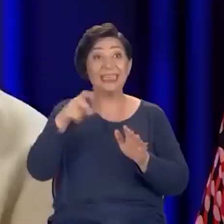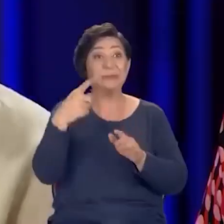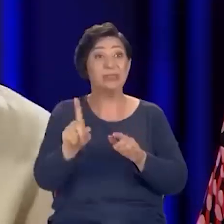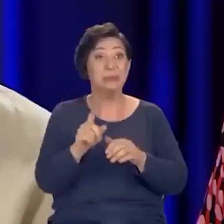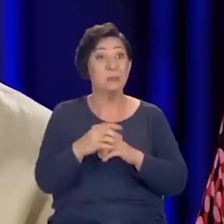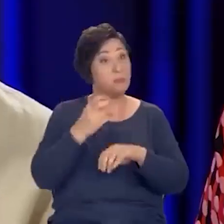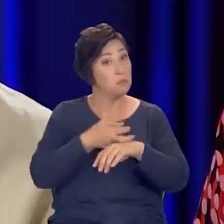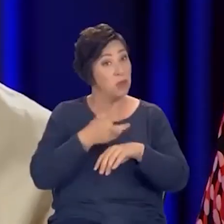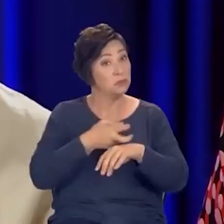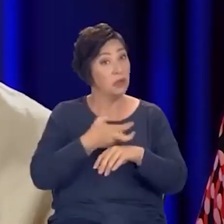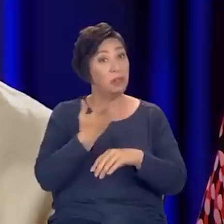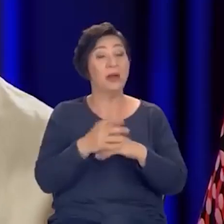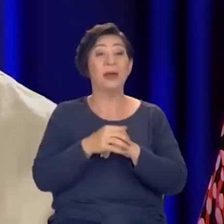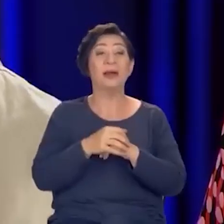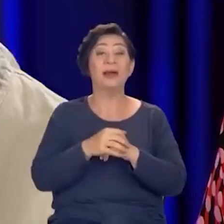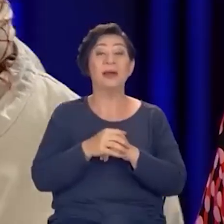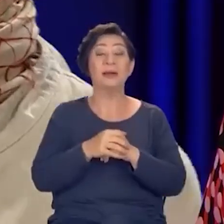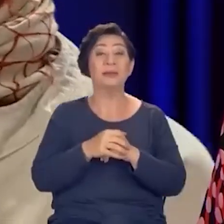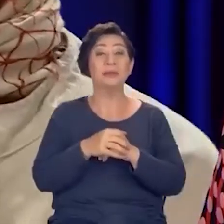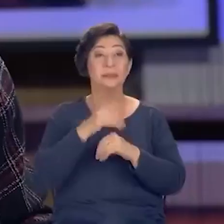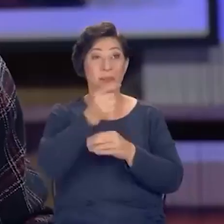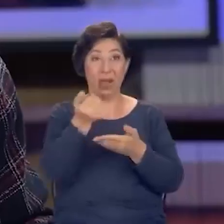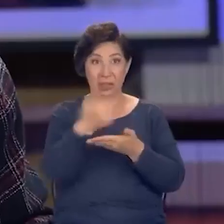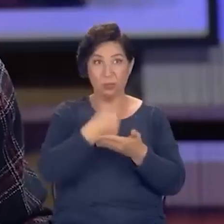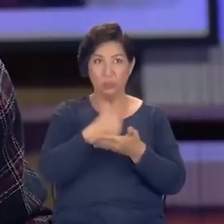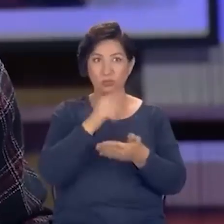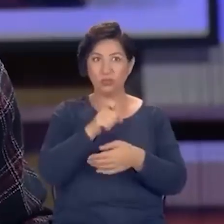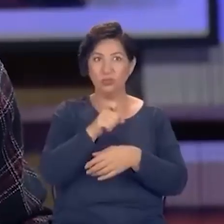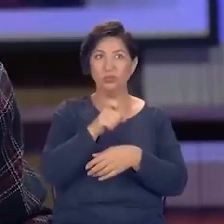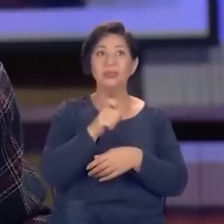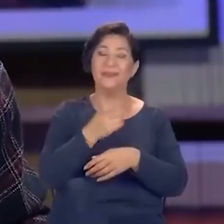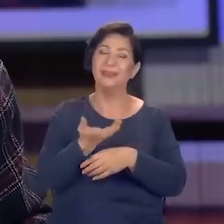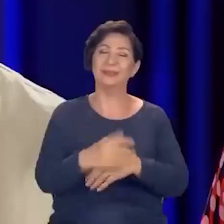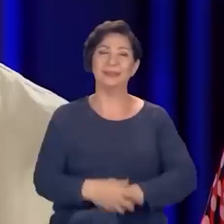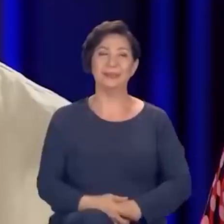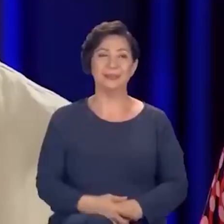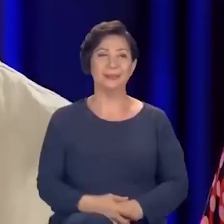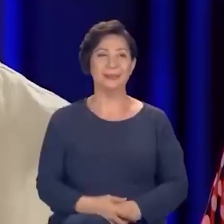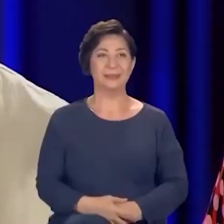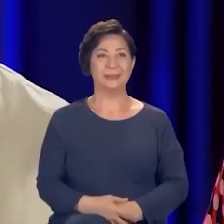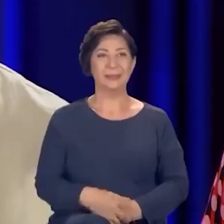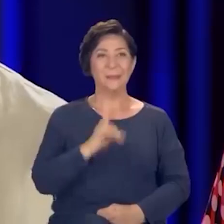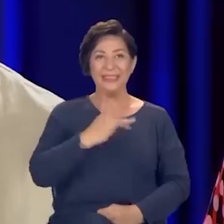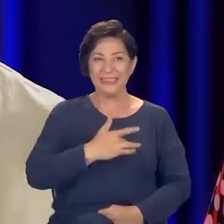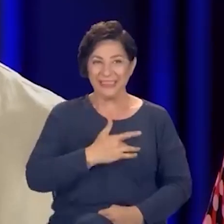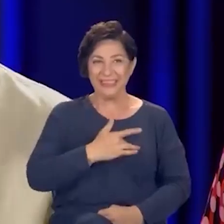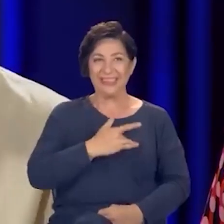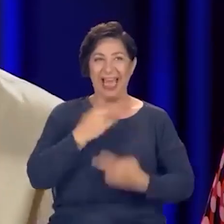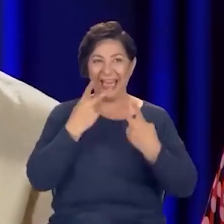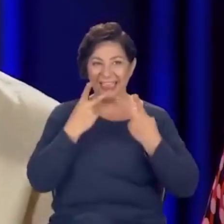Evet. Maşallah. Peki siz para kazanıyor musunuz? Evet. Bu herkes bir tereddüt ediyor.